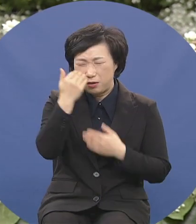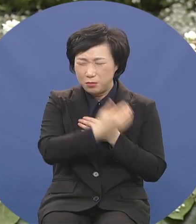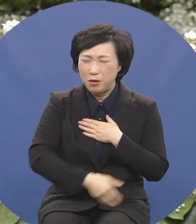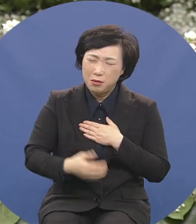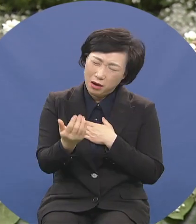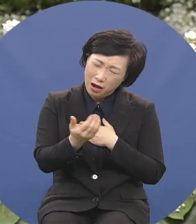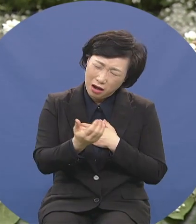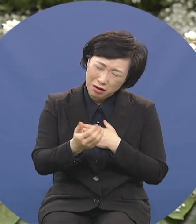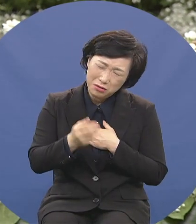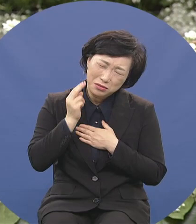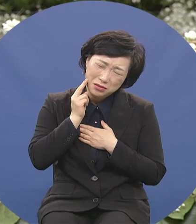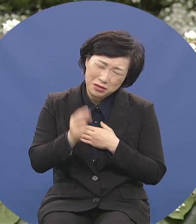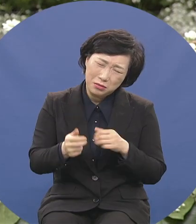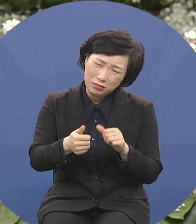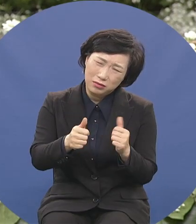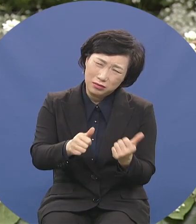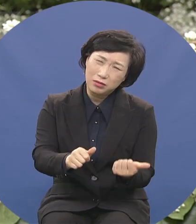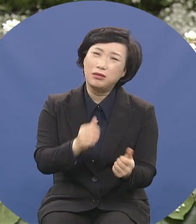죽게 돼요.